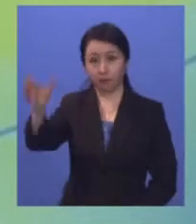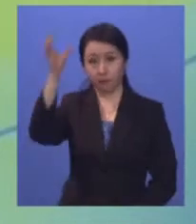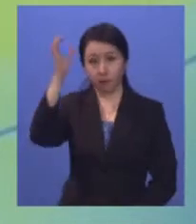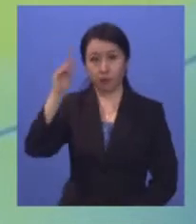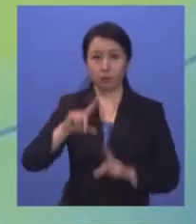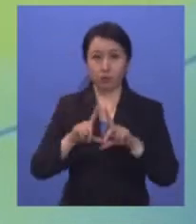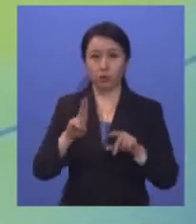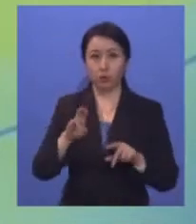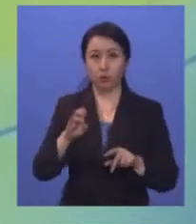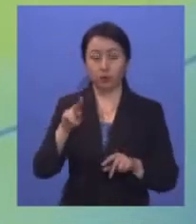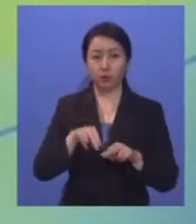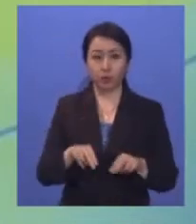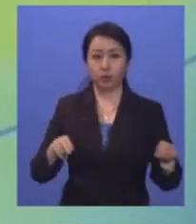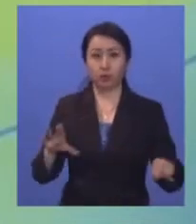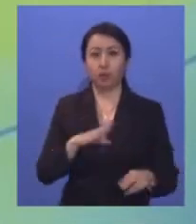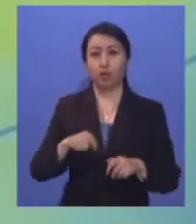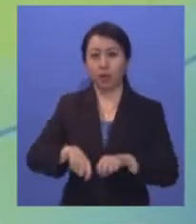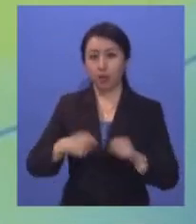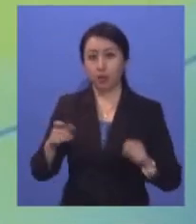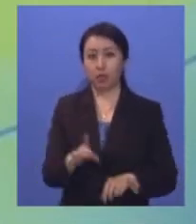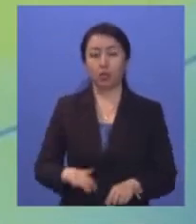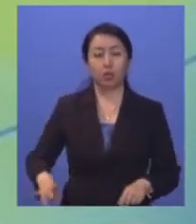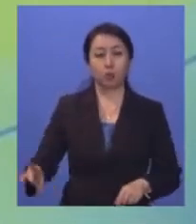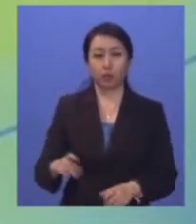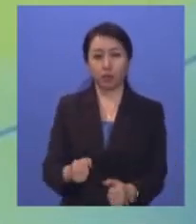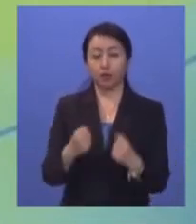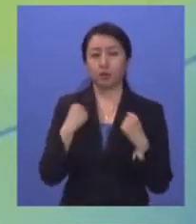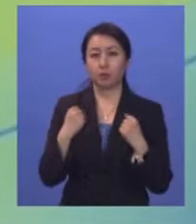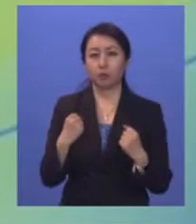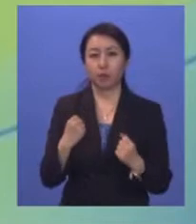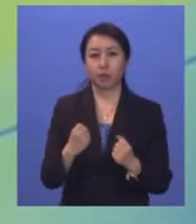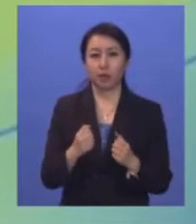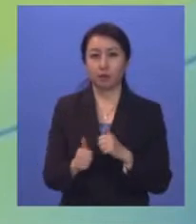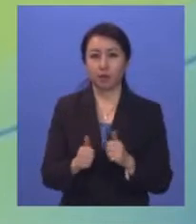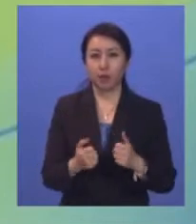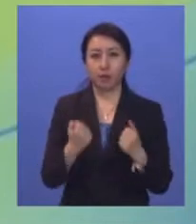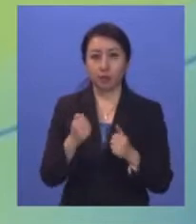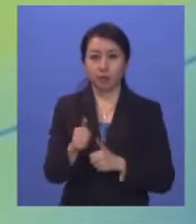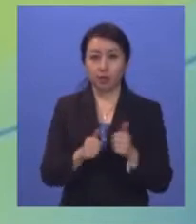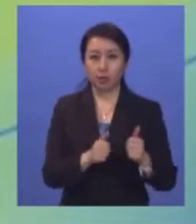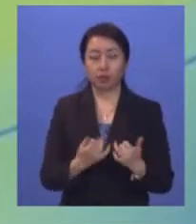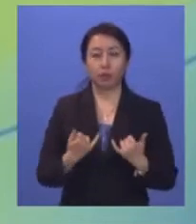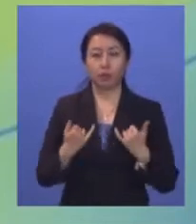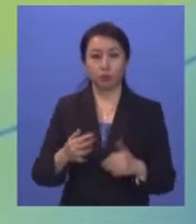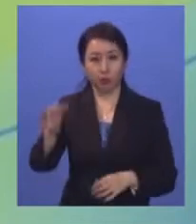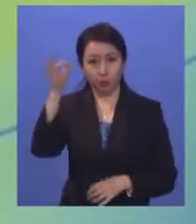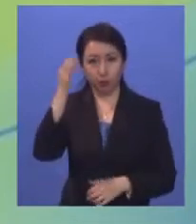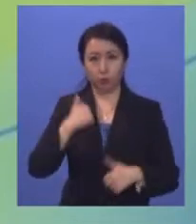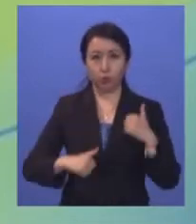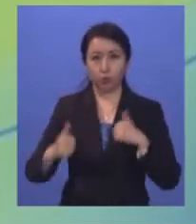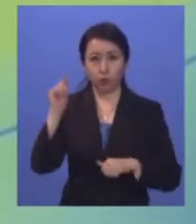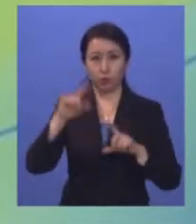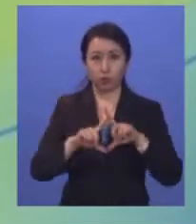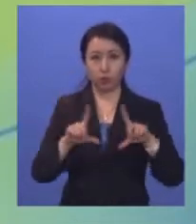В Назарбаев интеллектуальной школе Петропавловска состоялось открытие республиканской спартакиады. Спортивные состязания посвящены